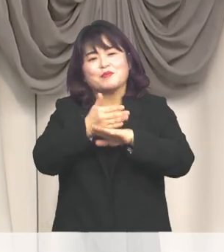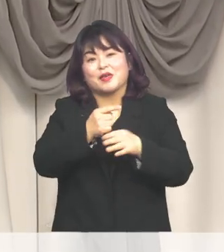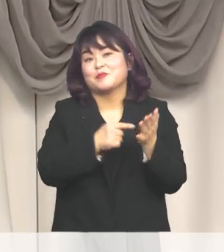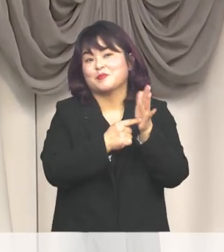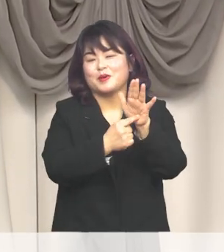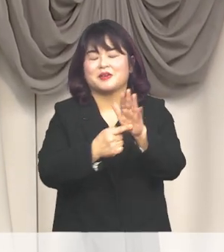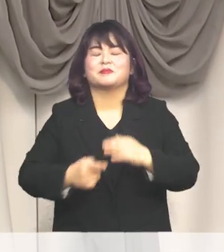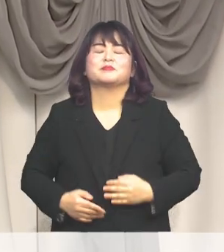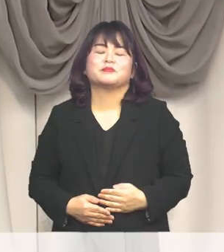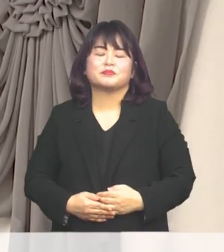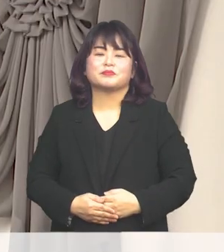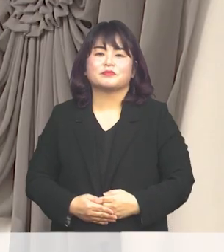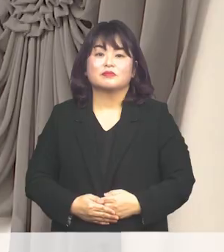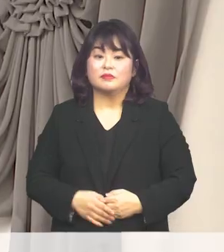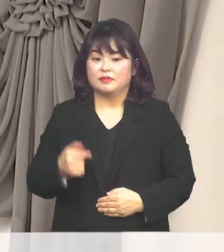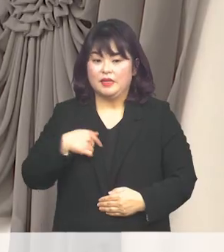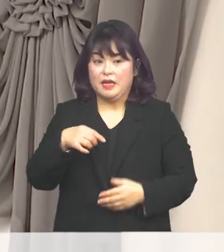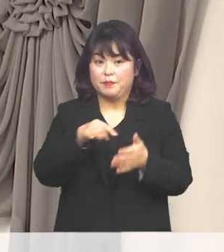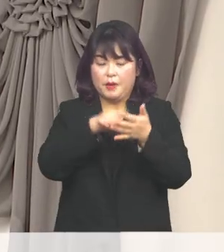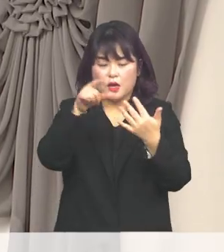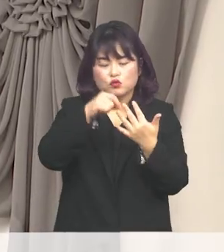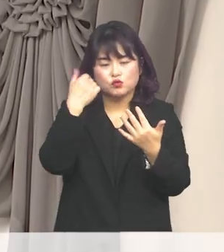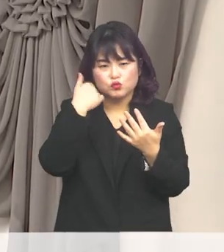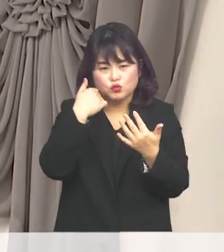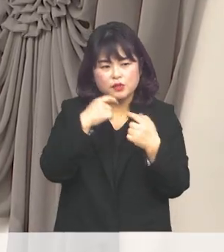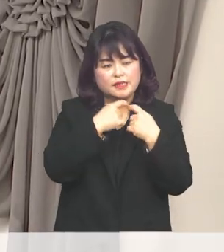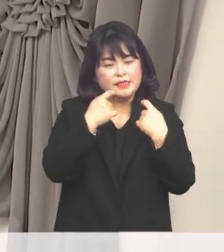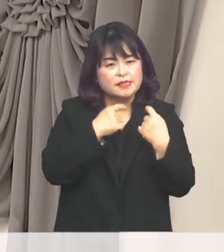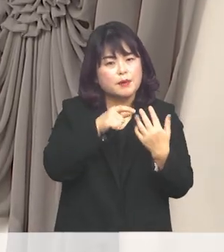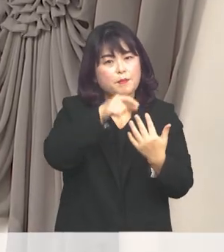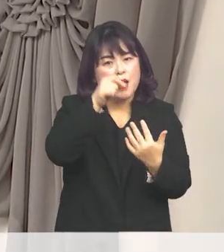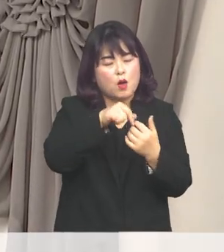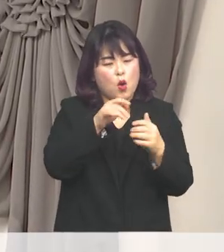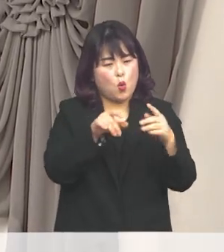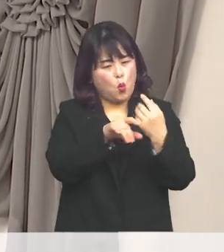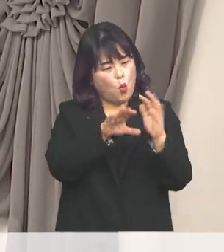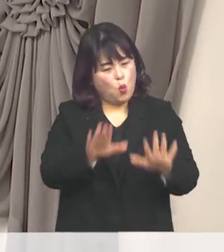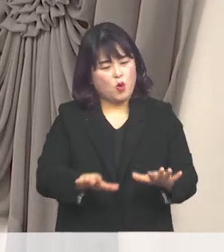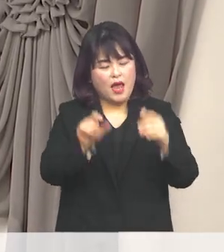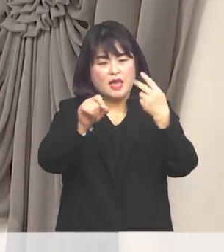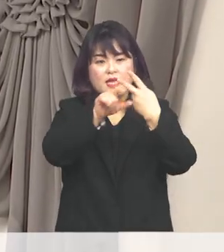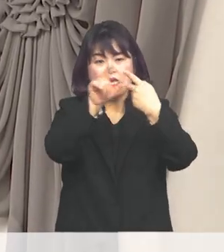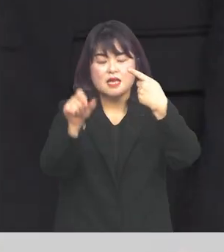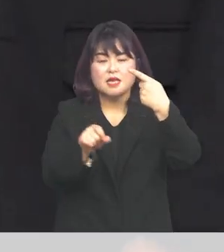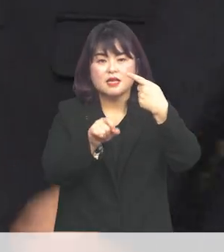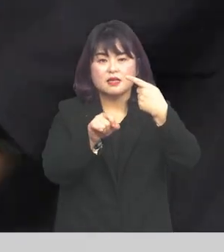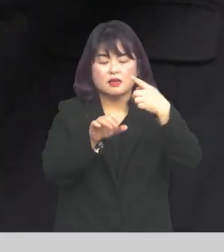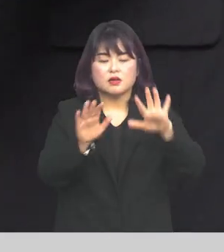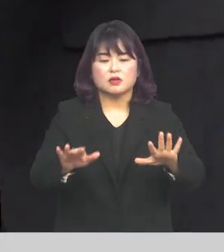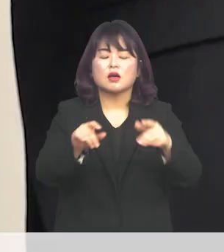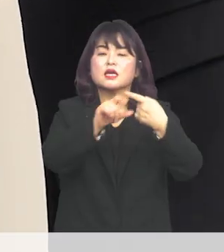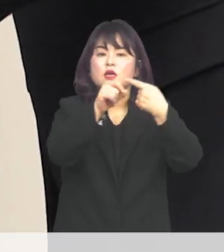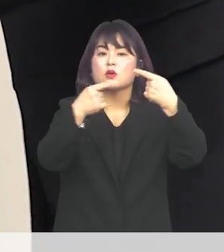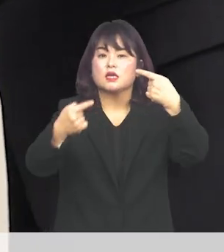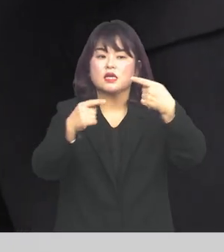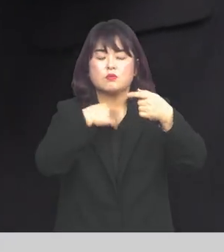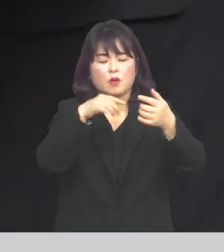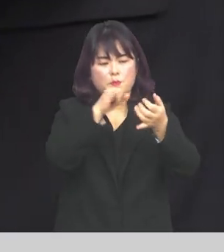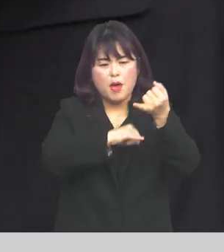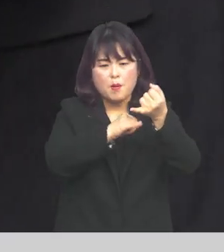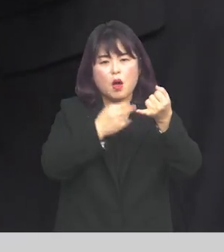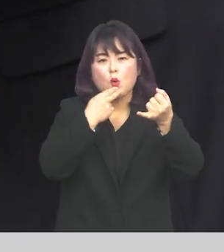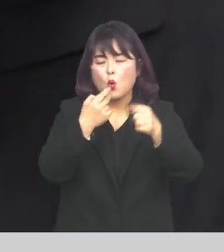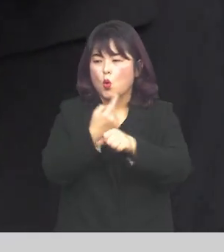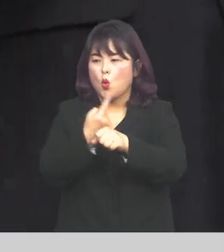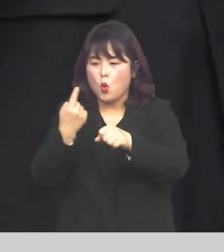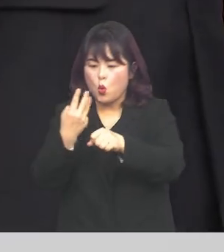진심으로 감사하다고 말했습니다. 이번에 선정된 성실 납세자는 올해 1월 1일 기준으로 지방세 체납이 없고 최근 3년